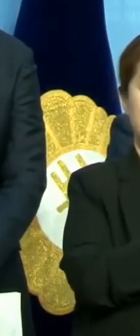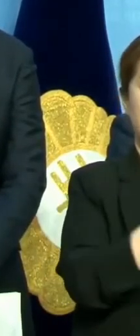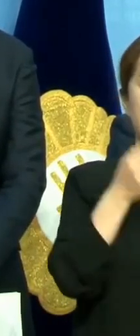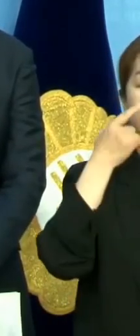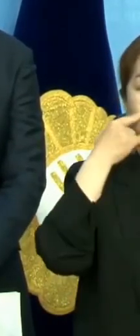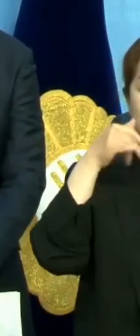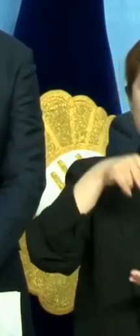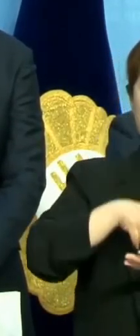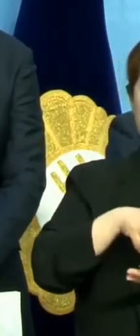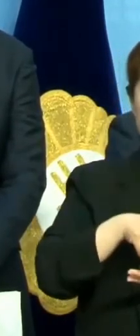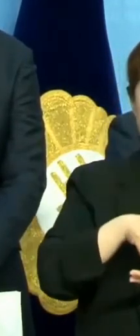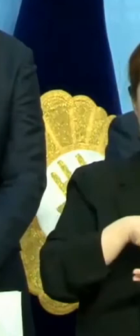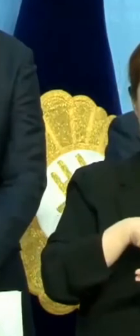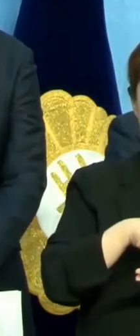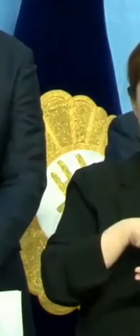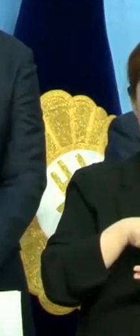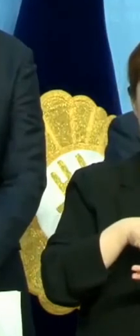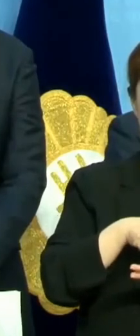부모로서